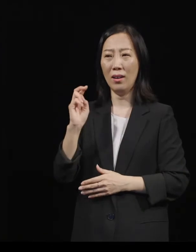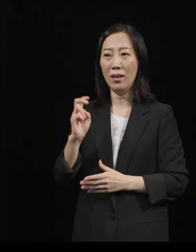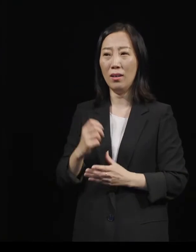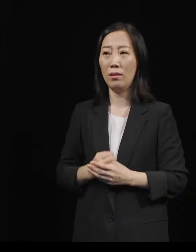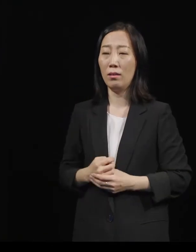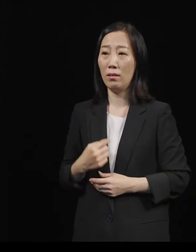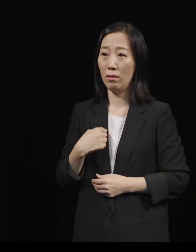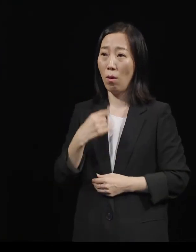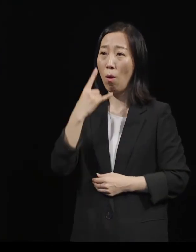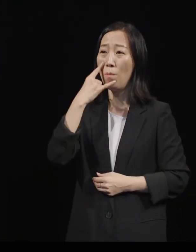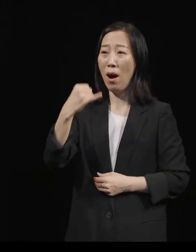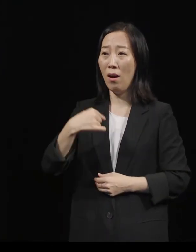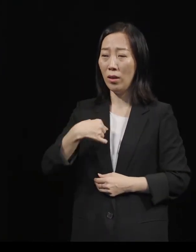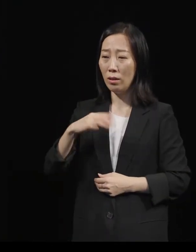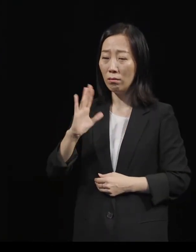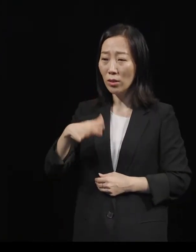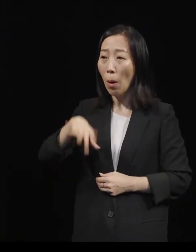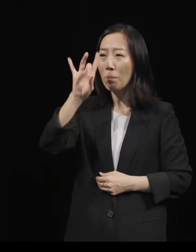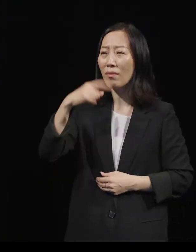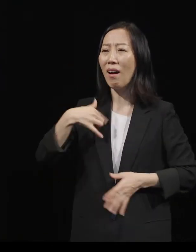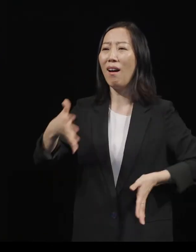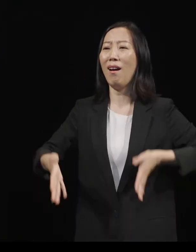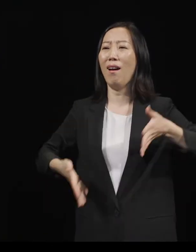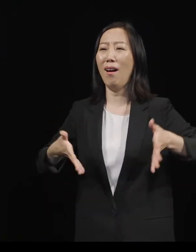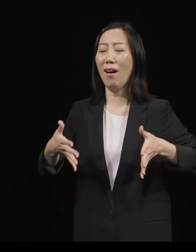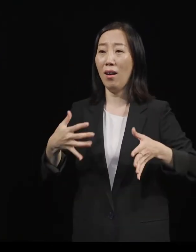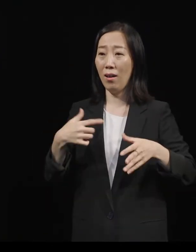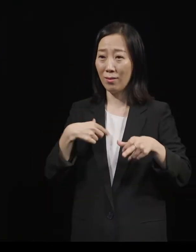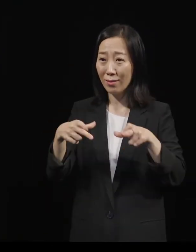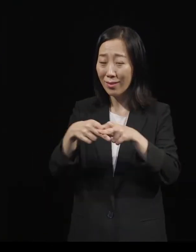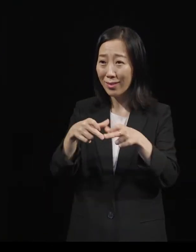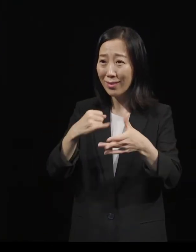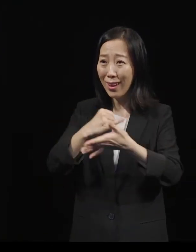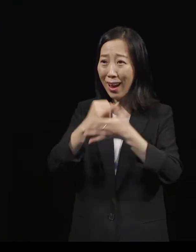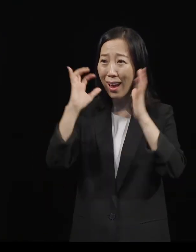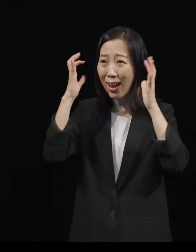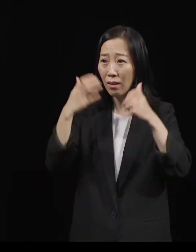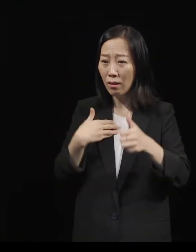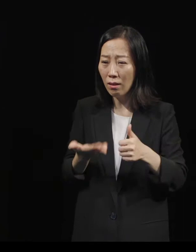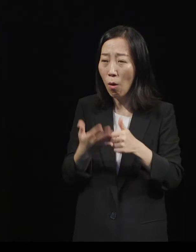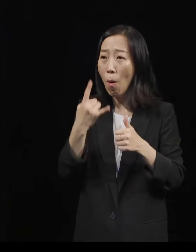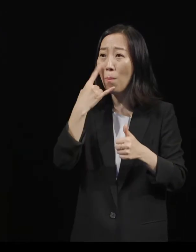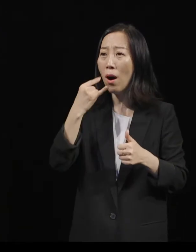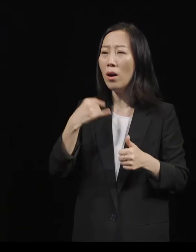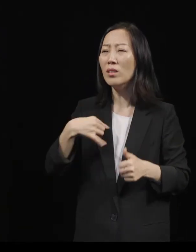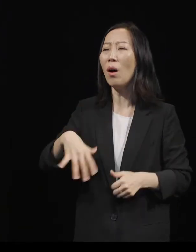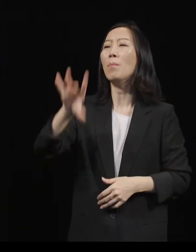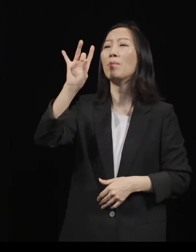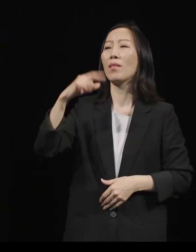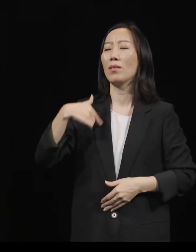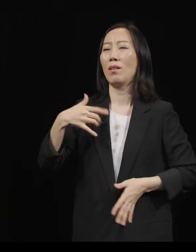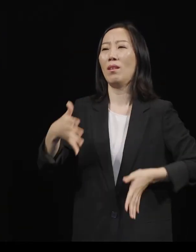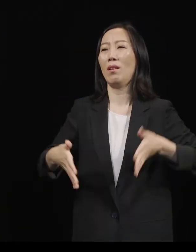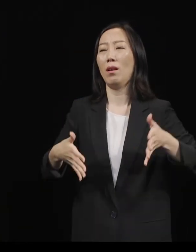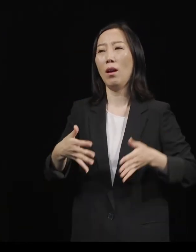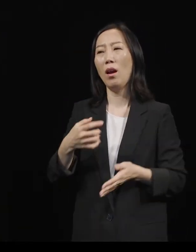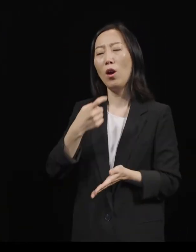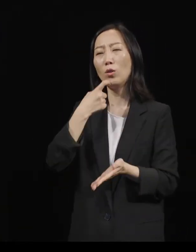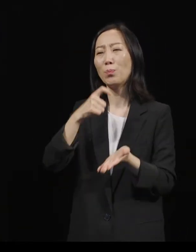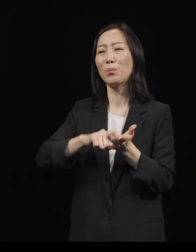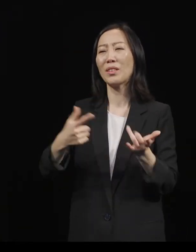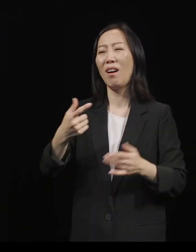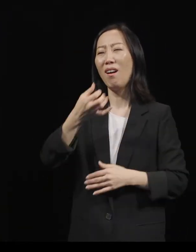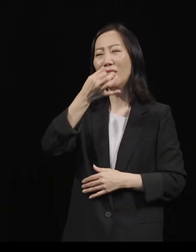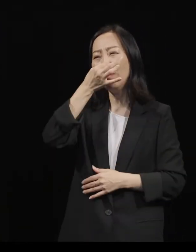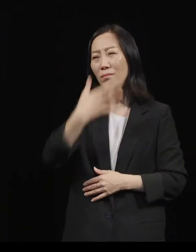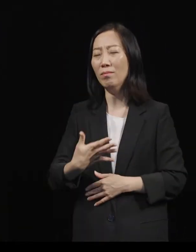이렇게 저는 엄마가 된 것도 처음인데다가 장애아이의 엄마가 된 것도 처음이어서 서투르고 그저 힘든데 이런